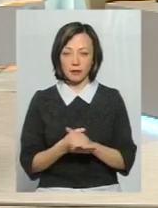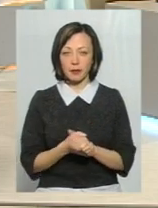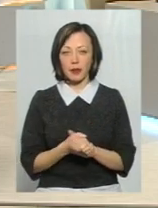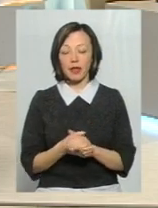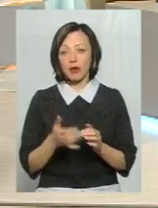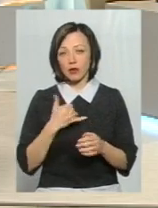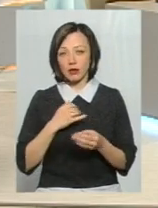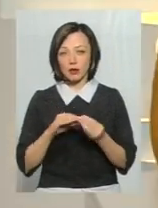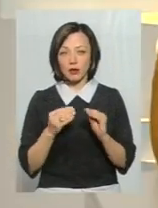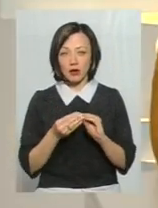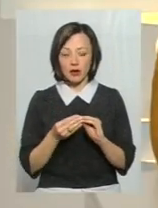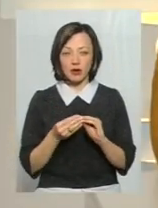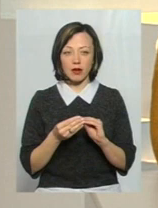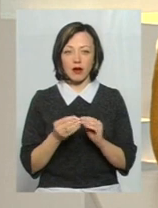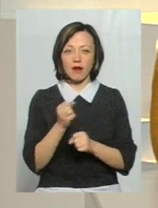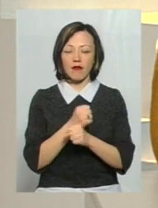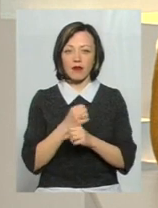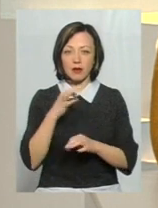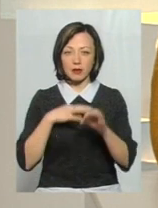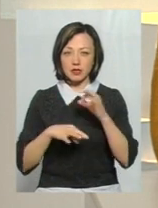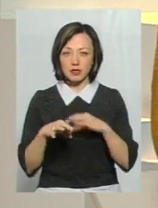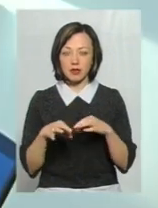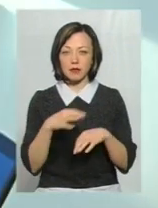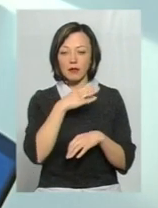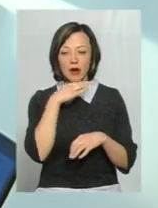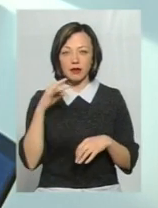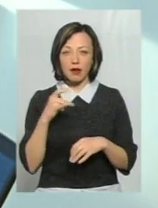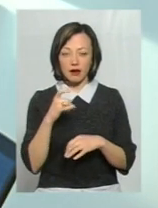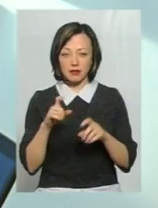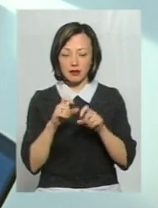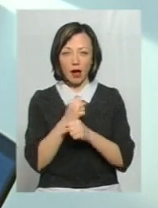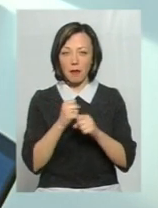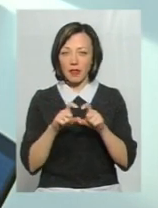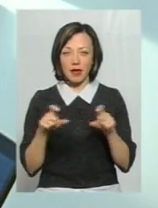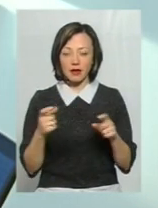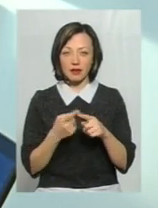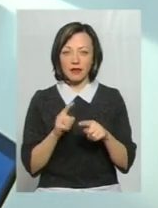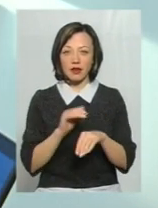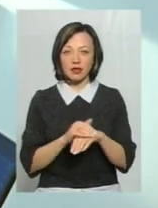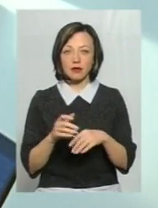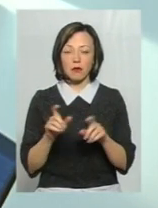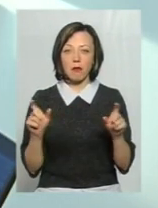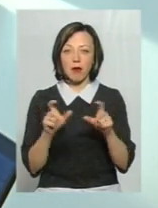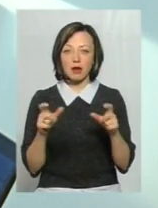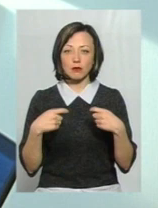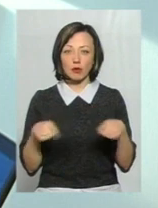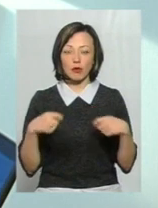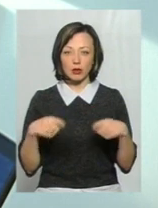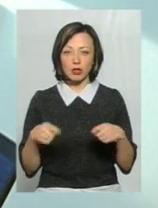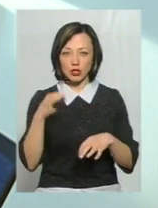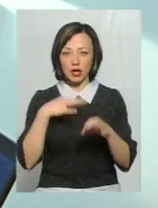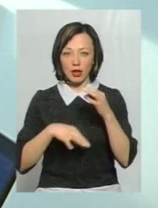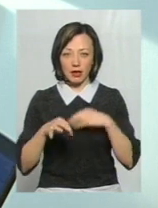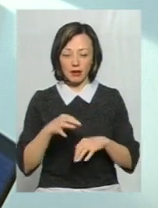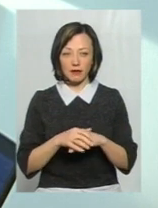маємо проблеми по фармації і енну кількість аптек. Це вже не аптеки, фактично магазини по продажі